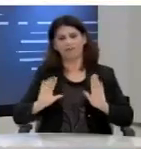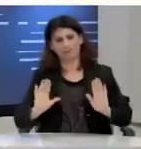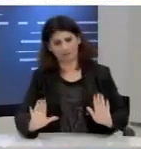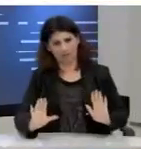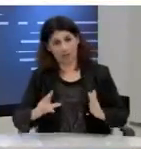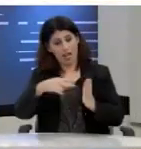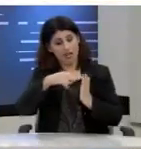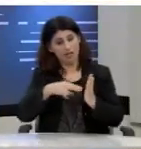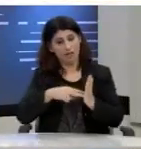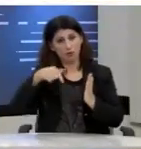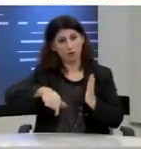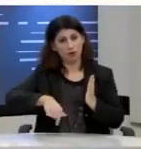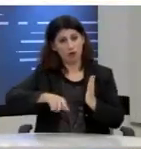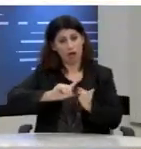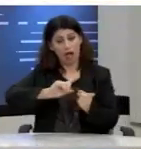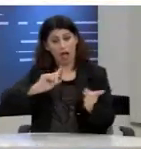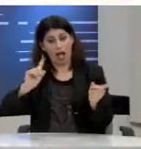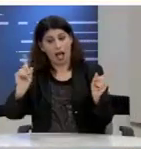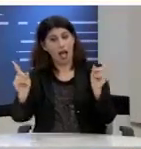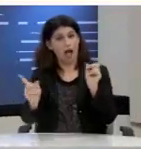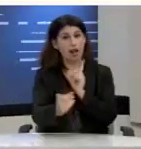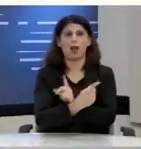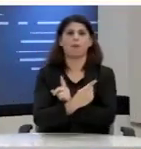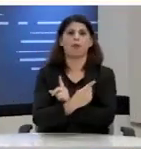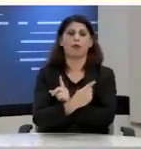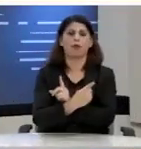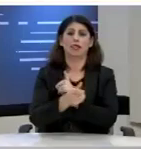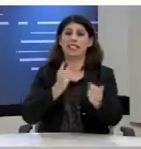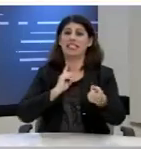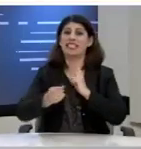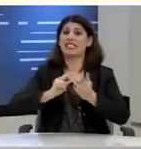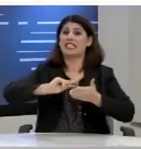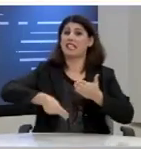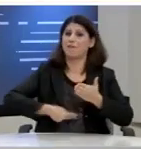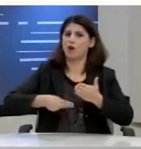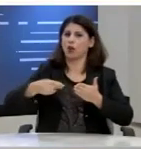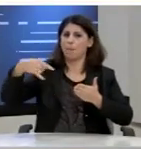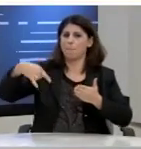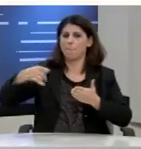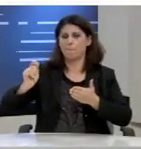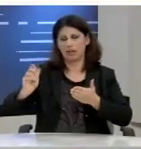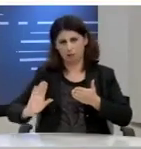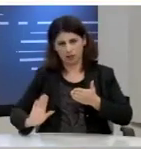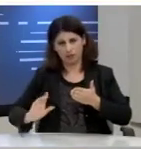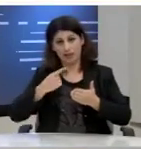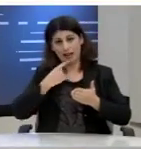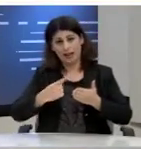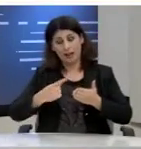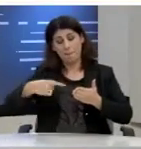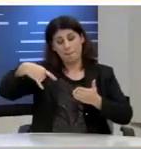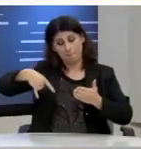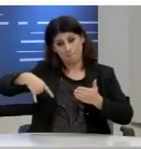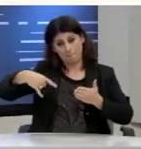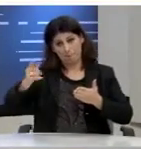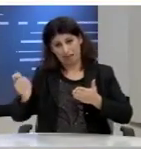για να διαβάσουμε τις πρέσπες ανάποδα, ακούω το εξής τόσες μέρες. Οι πρέσπες είναι προδοσία. Οι πρέσπες